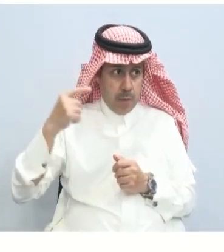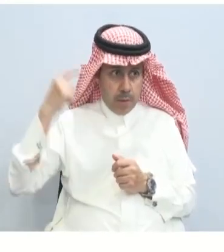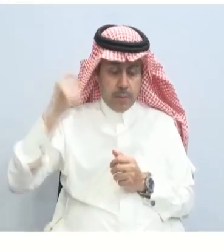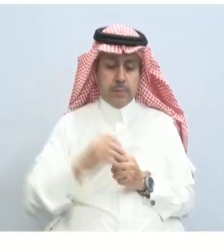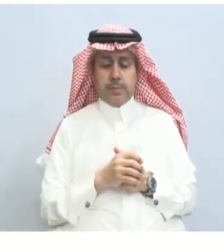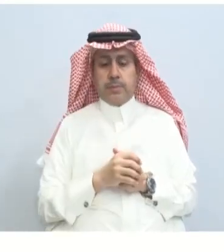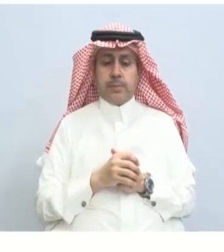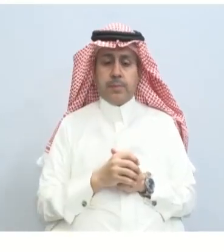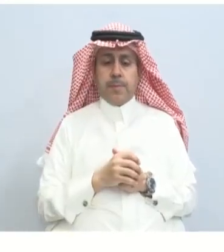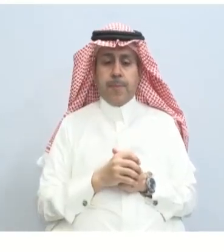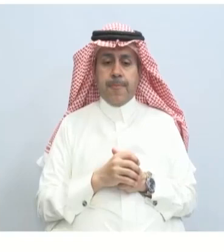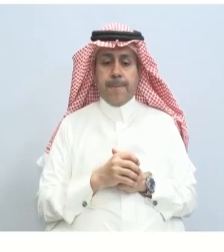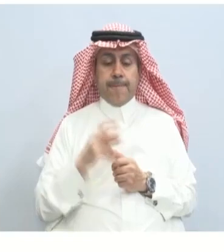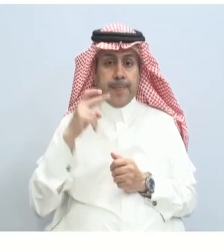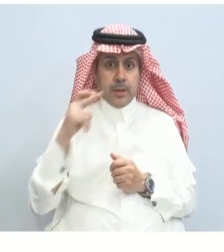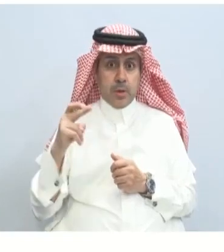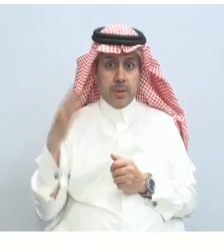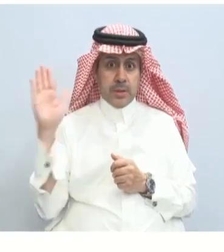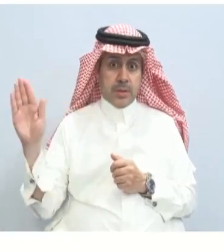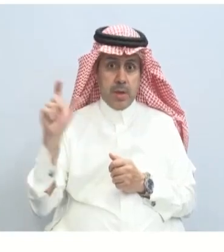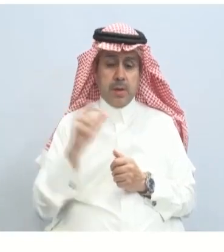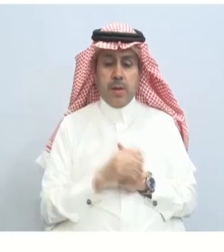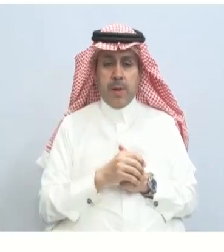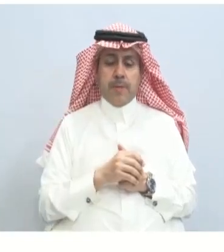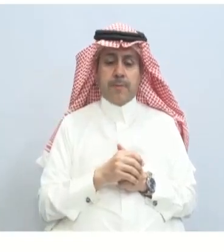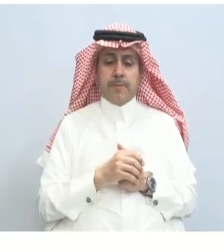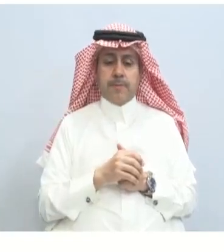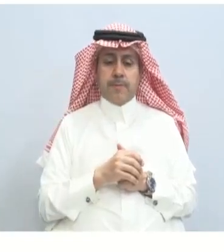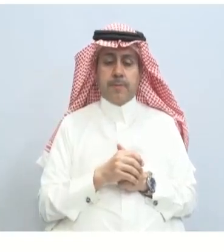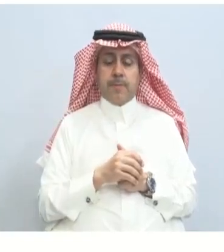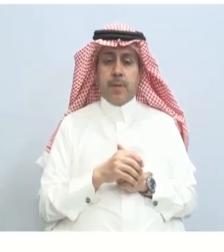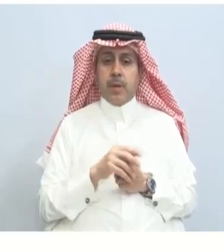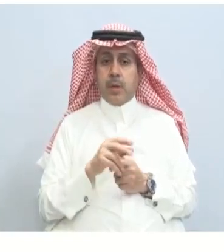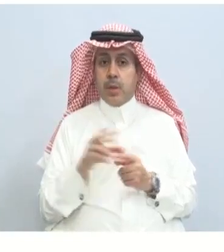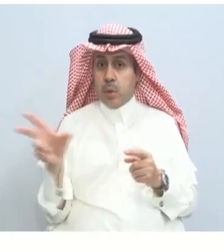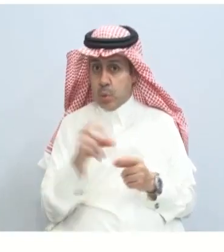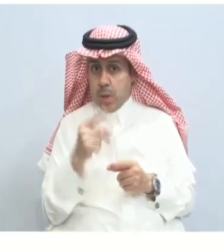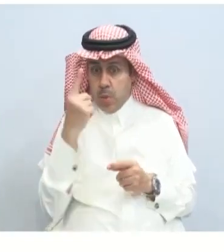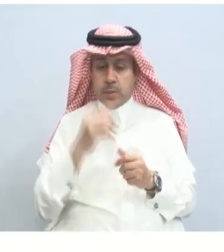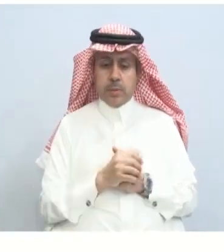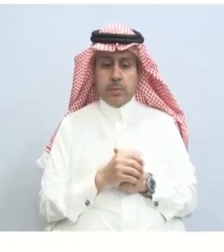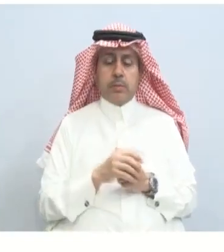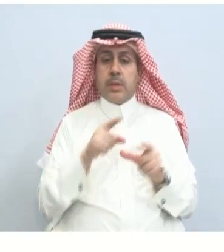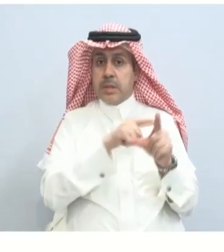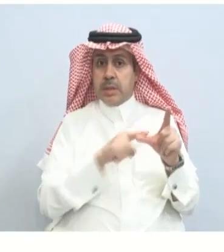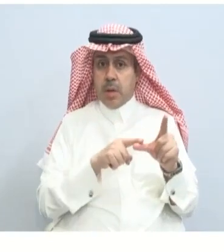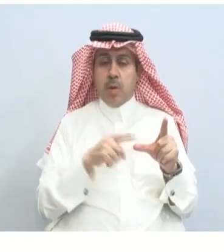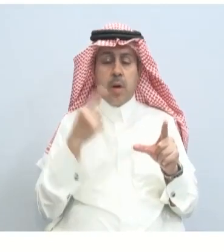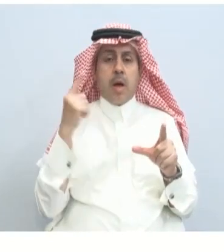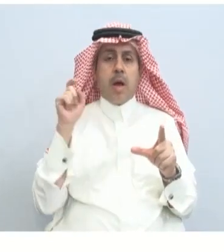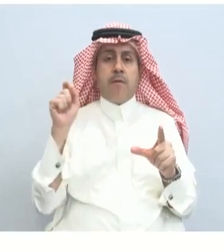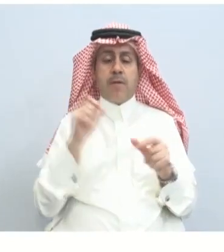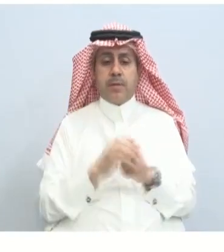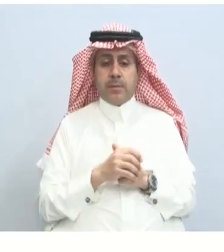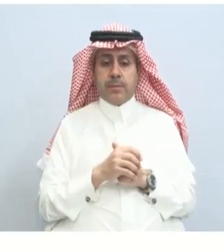ان انا ابغى احل ساين 2 ل ثيتا يساوي 1 لو سالتك ما هي الزاويه الفا مثلا